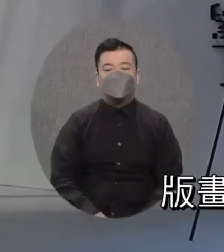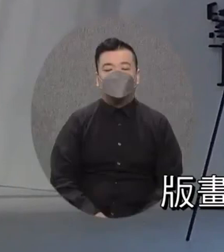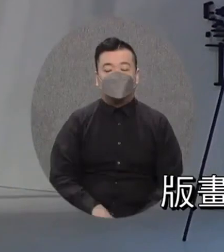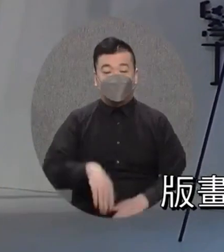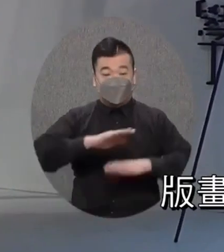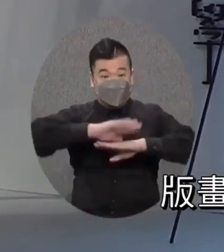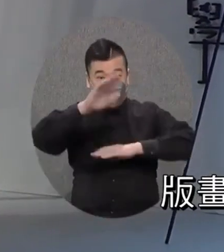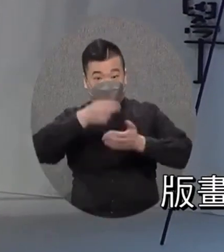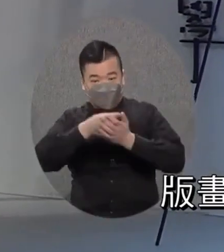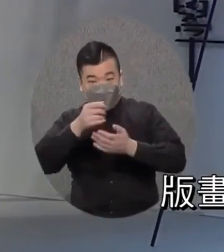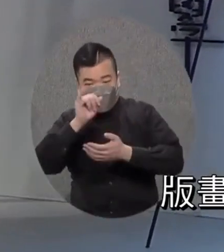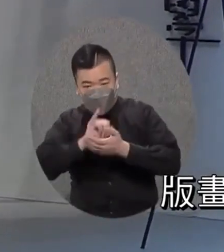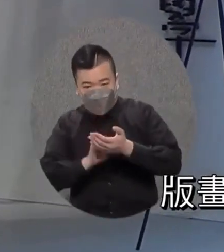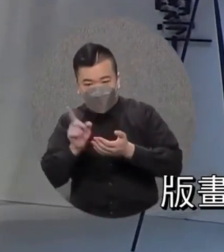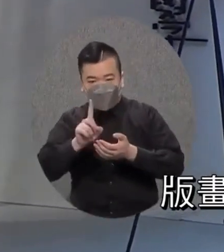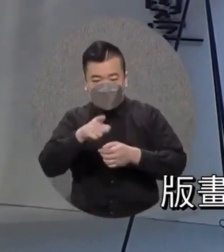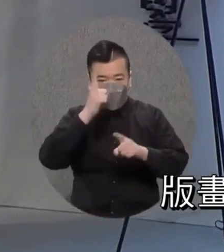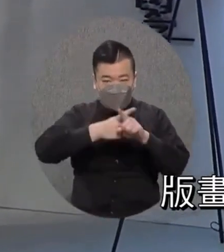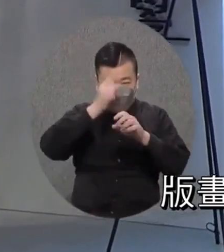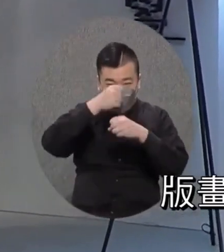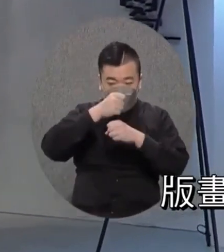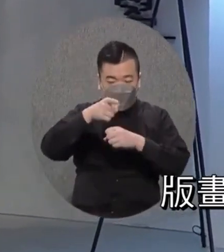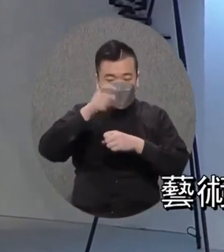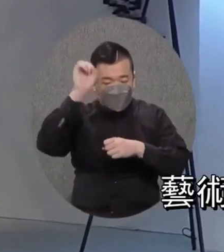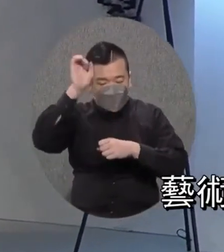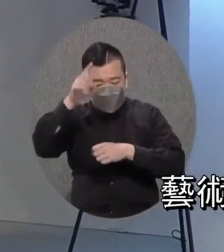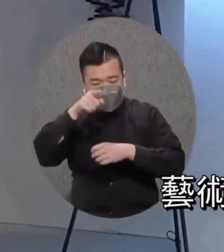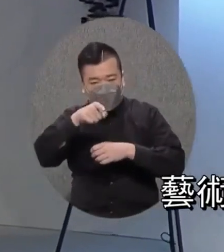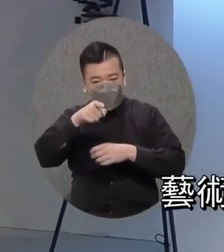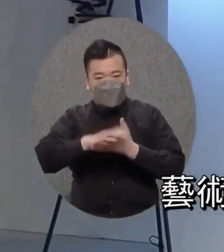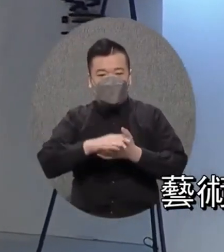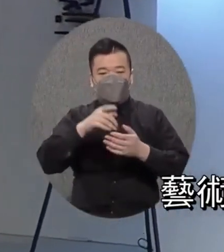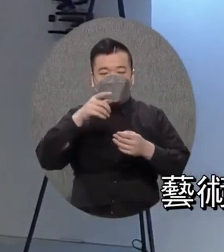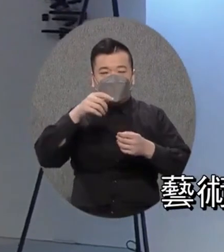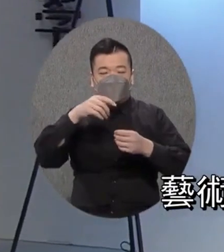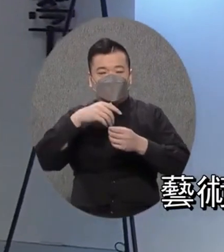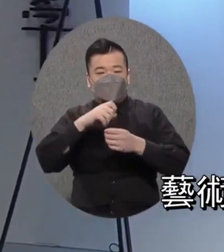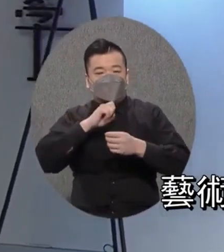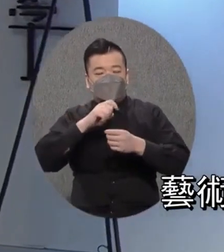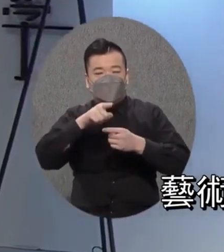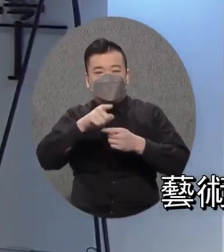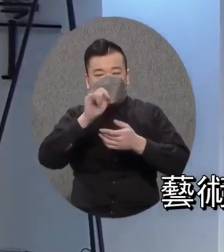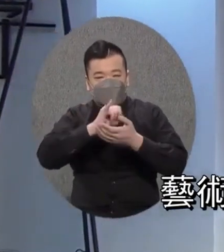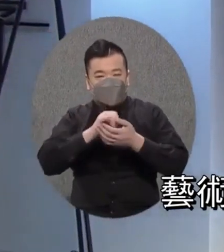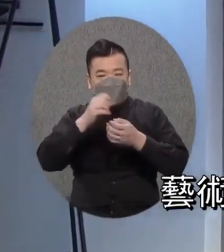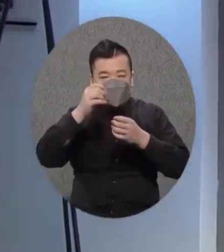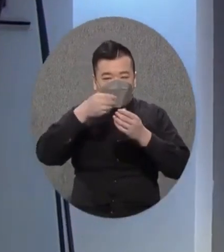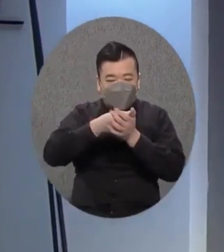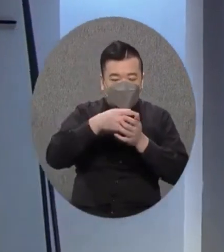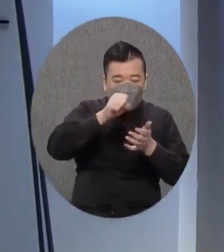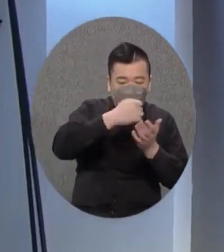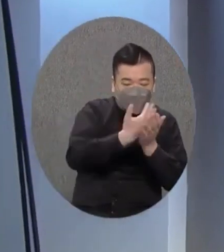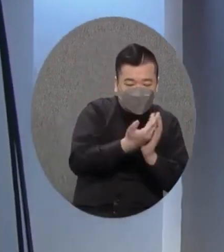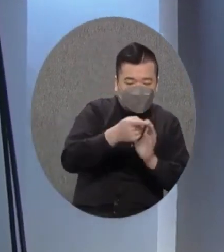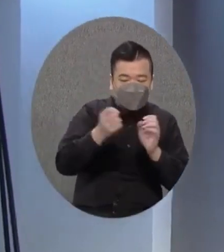版画艺术是一个充满实验性的创作媒介，艺术家用不同的物料、技术转化图案，创作出